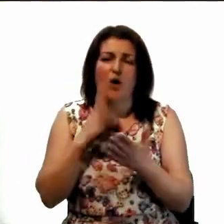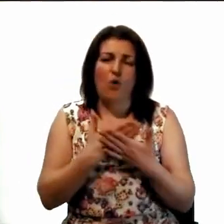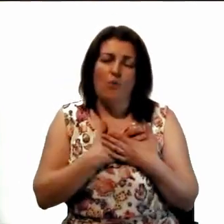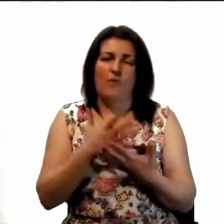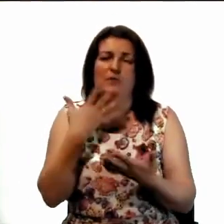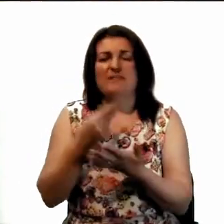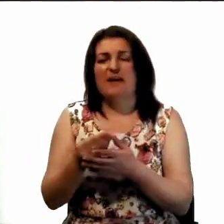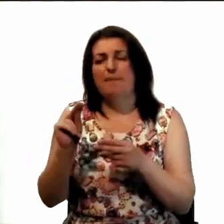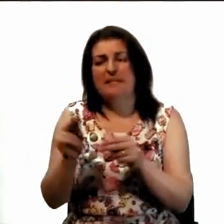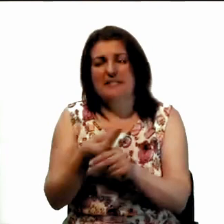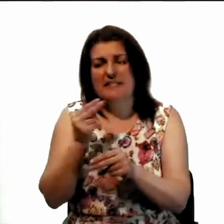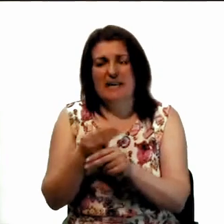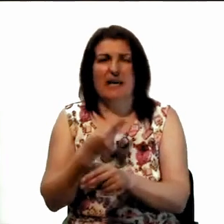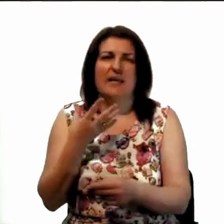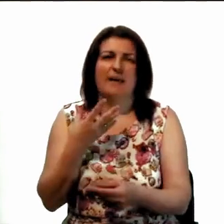своим исцелением,